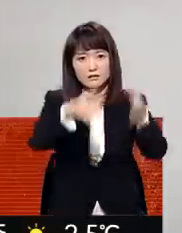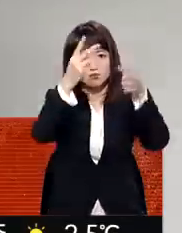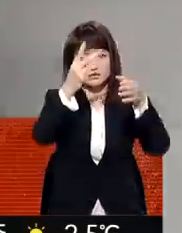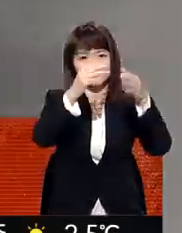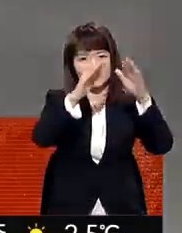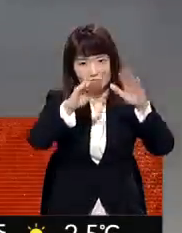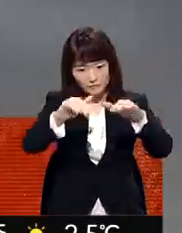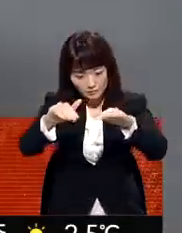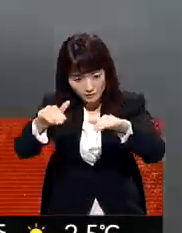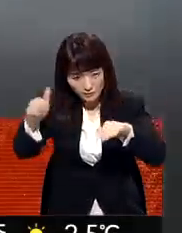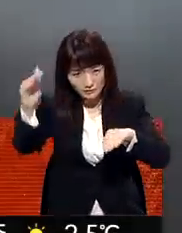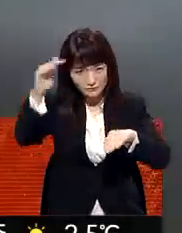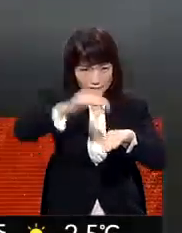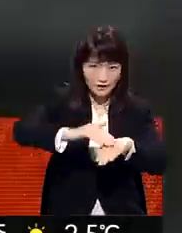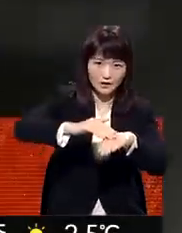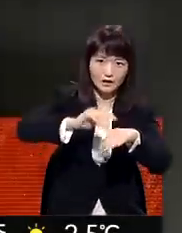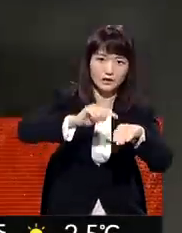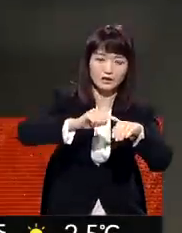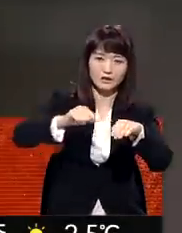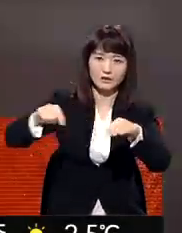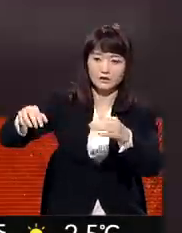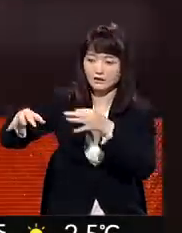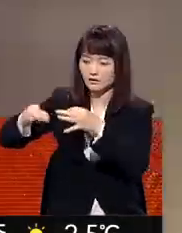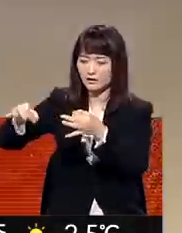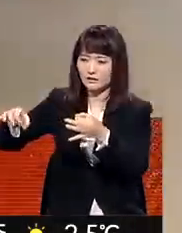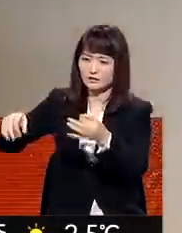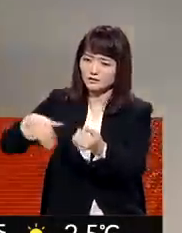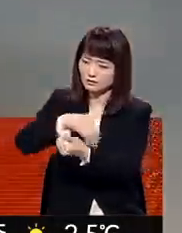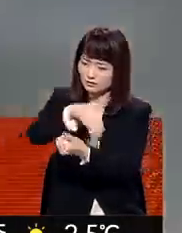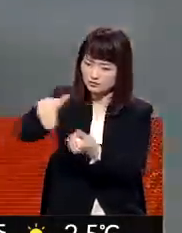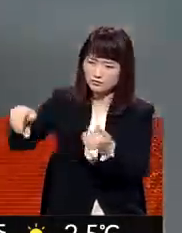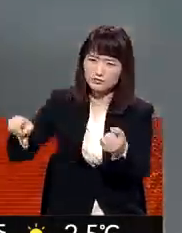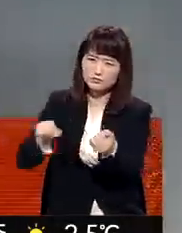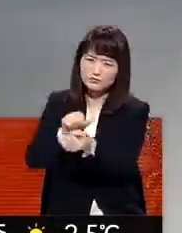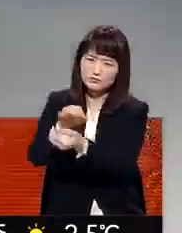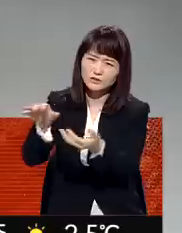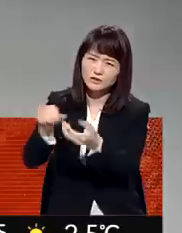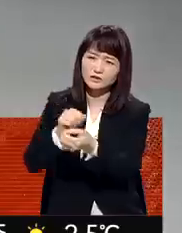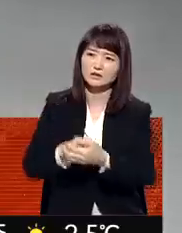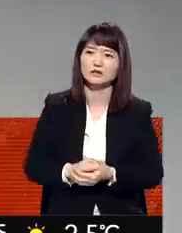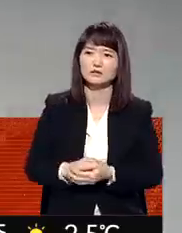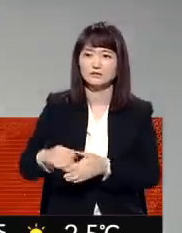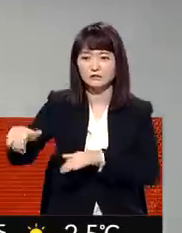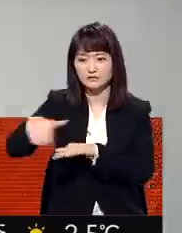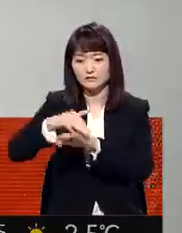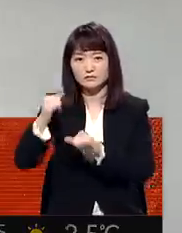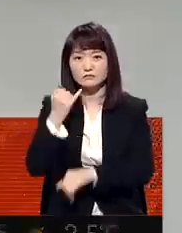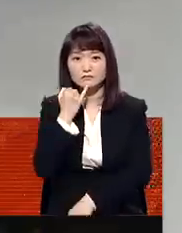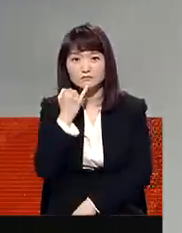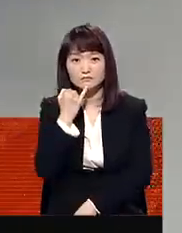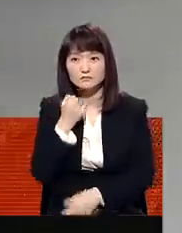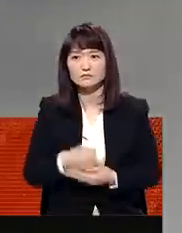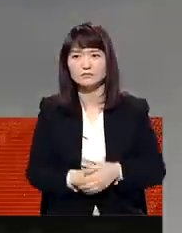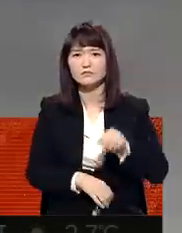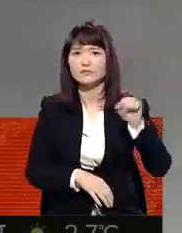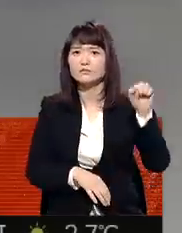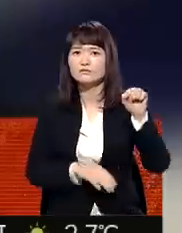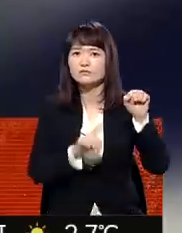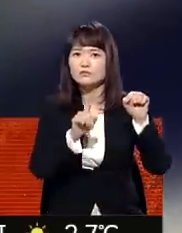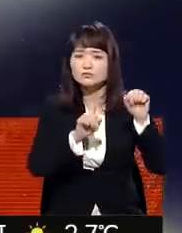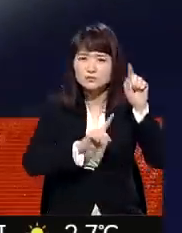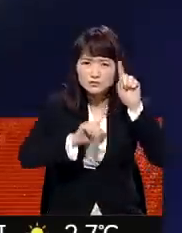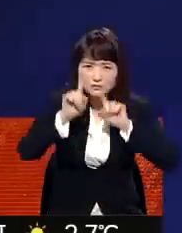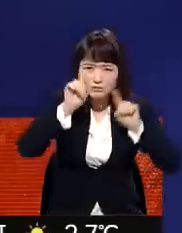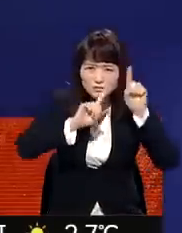쓰러져서 차량 지붕을 덮쳤습니다 주변에 가게도 아수라장이 됐습니다 자 일단 행인들은 괜찮았고 아 운전자는